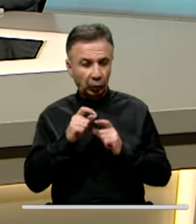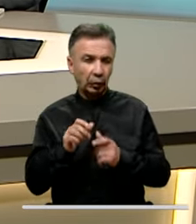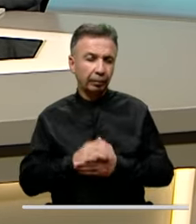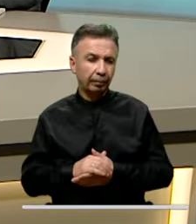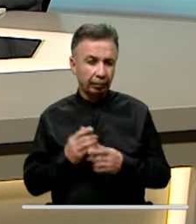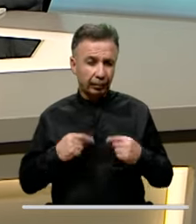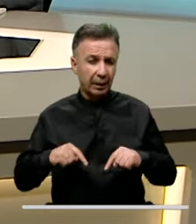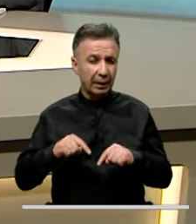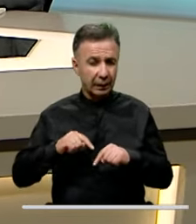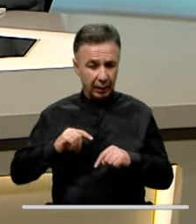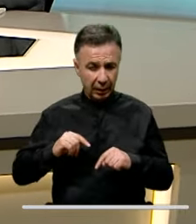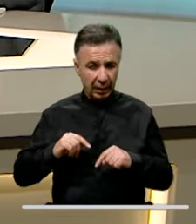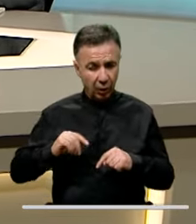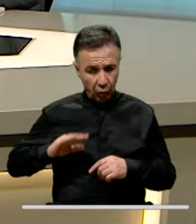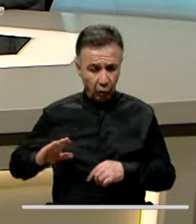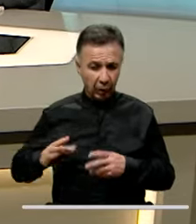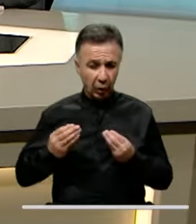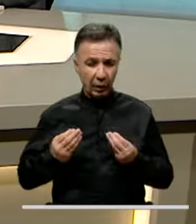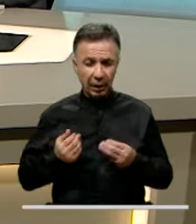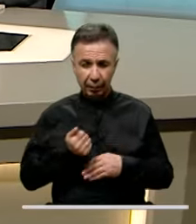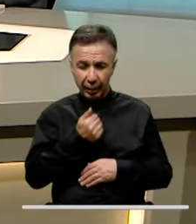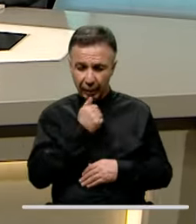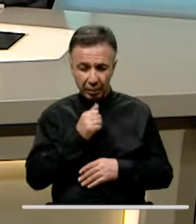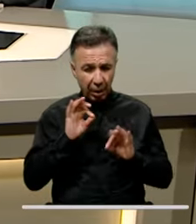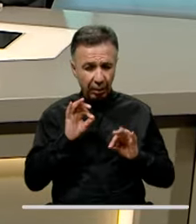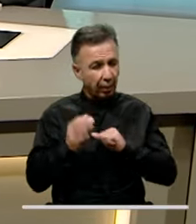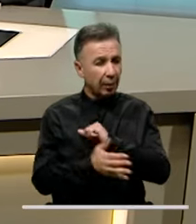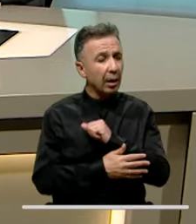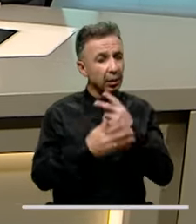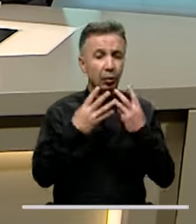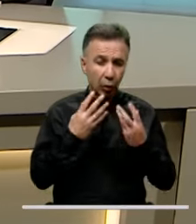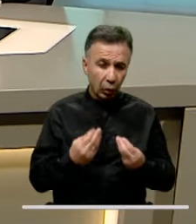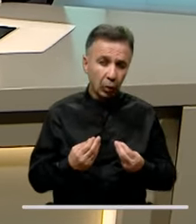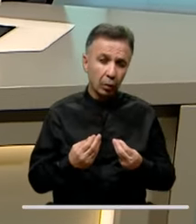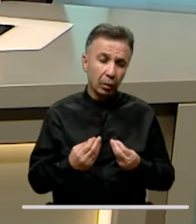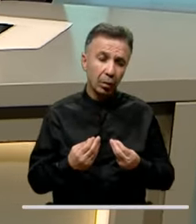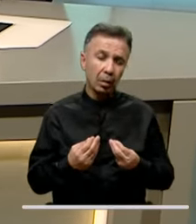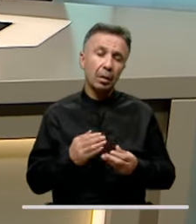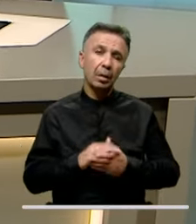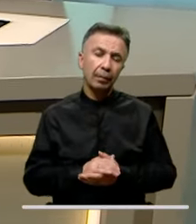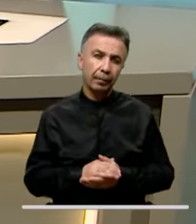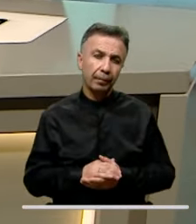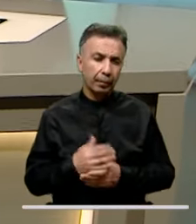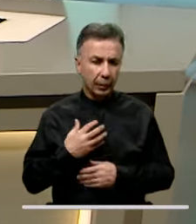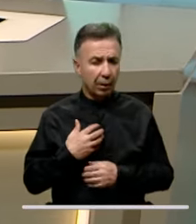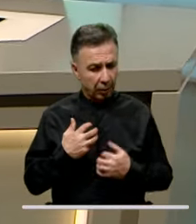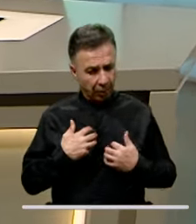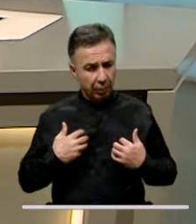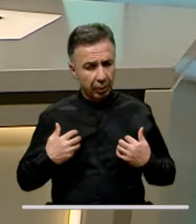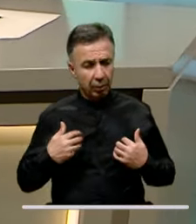biz evlat olarak elimizden gelen ve gelmesi gereken bütün görevleri yerine getiriyoruz. Bu anlamda kendimizden